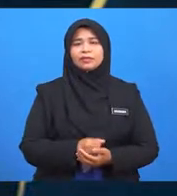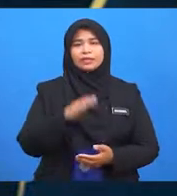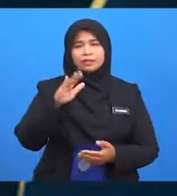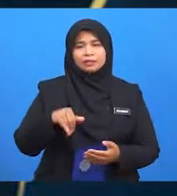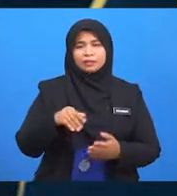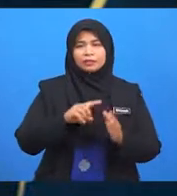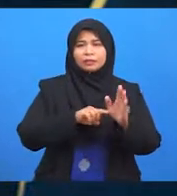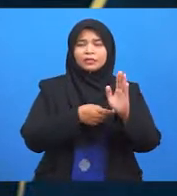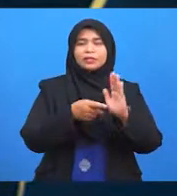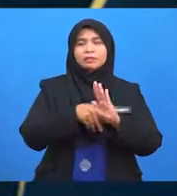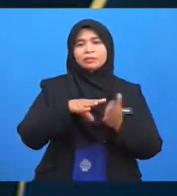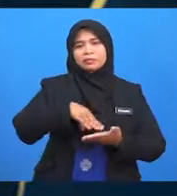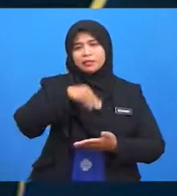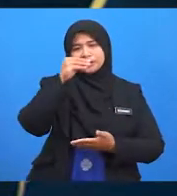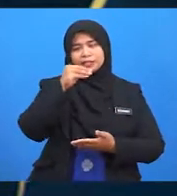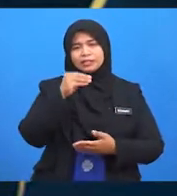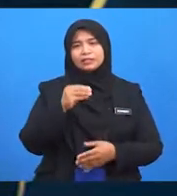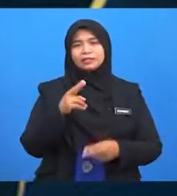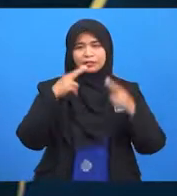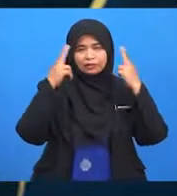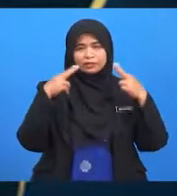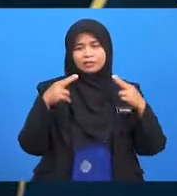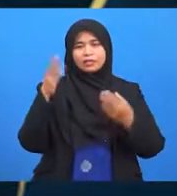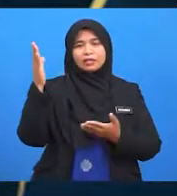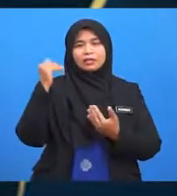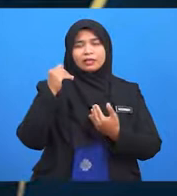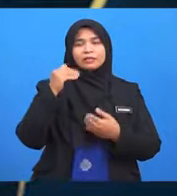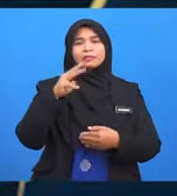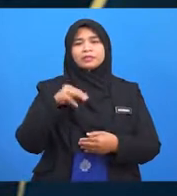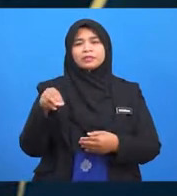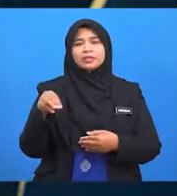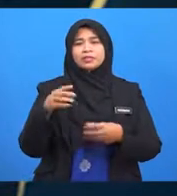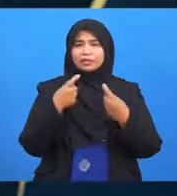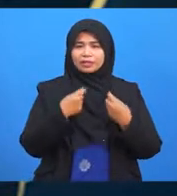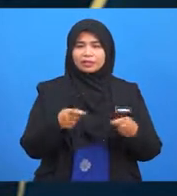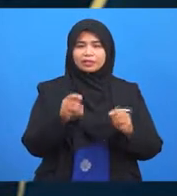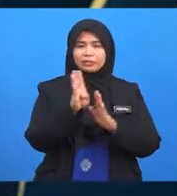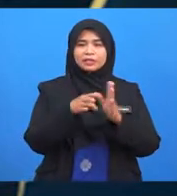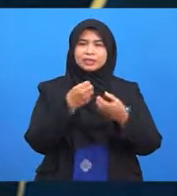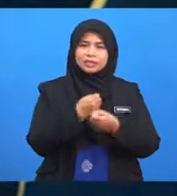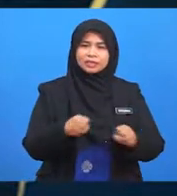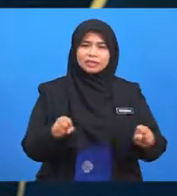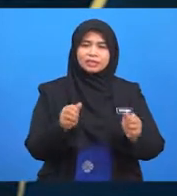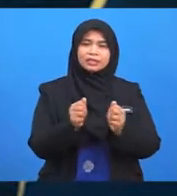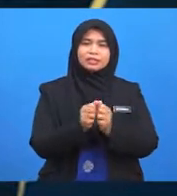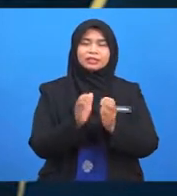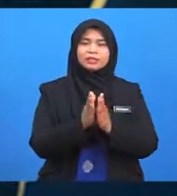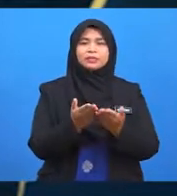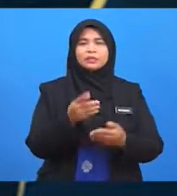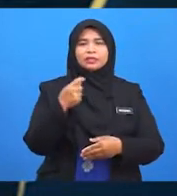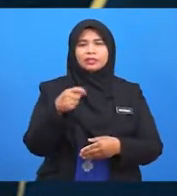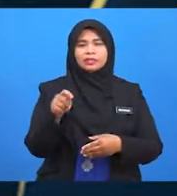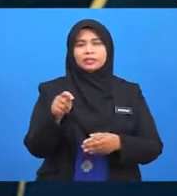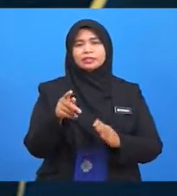Sebelum memulakan pembelajaran, Ustazah harap murid-murid telah bersedia dengan buku teks